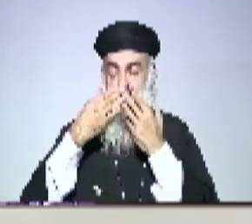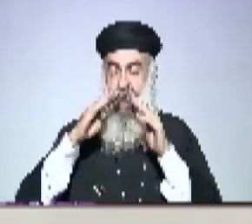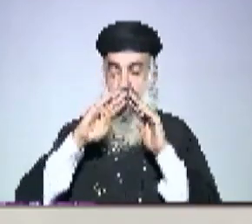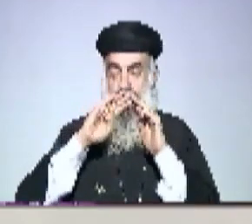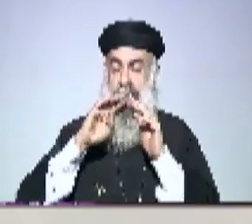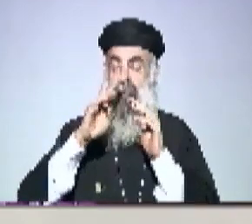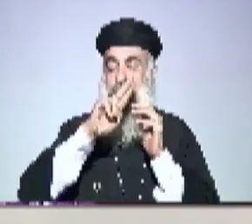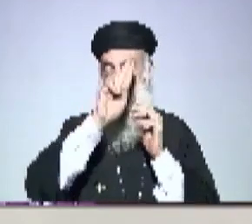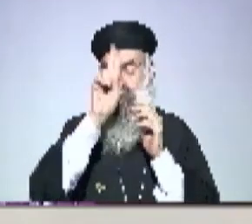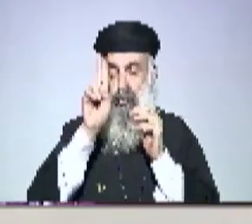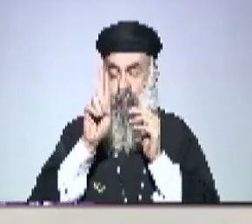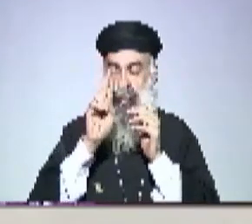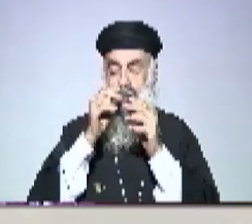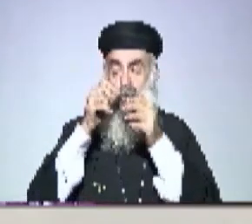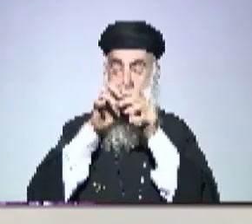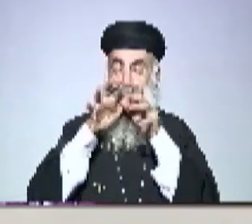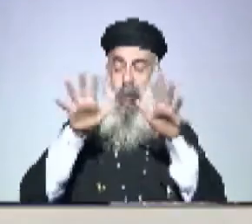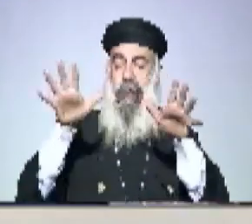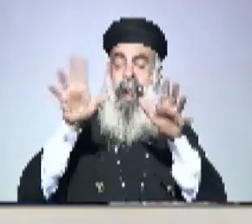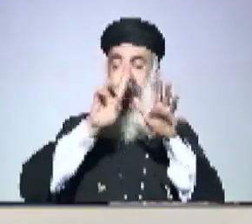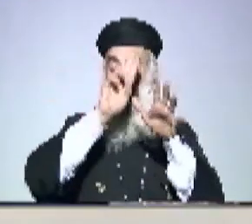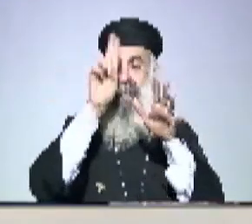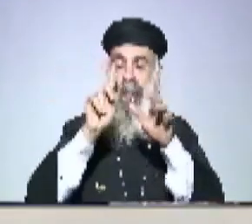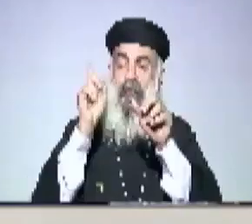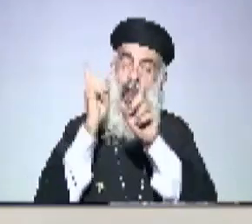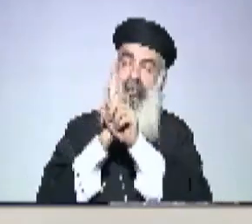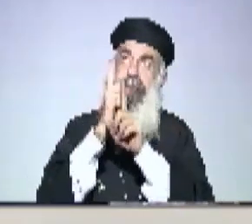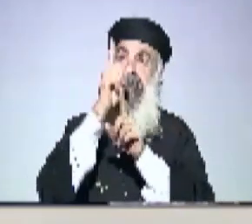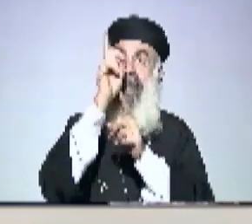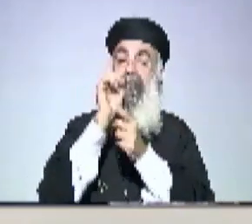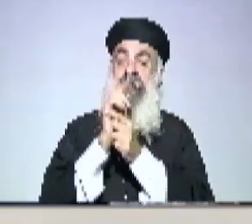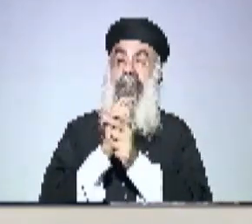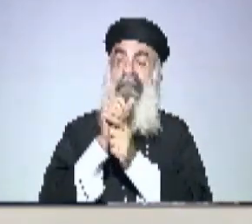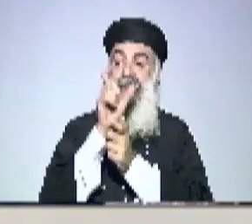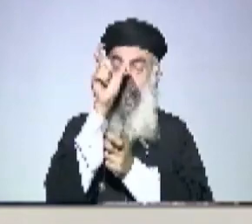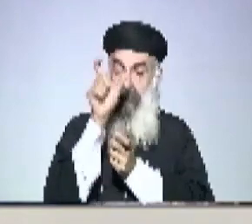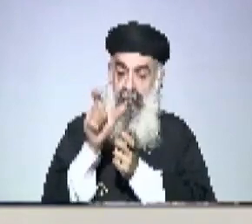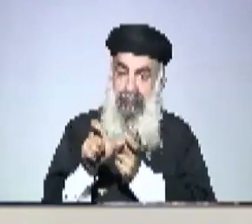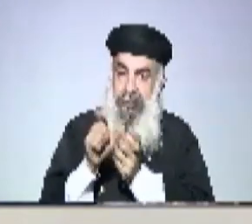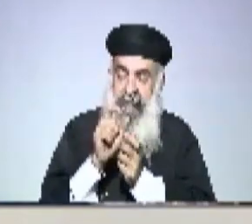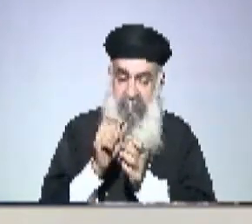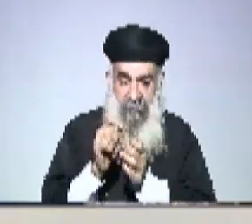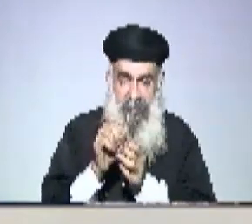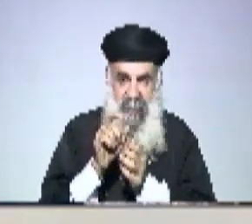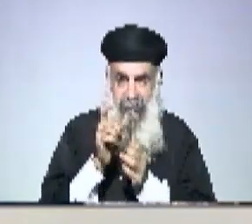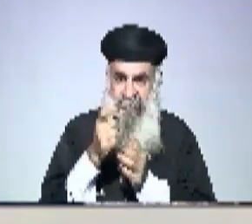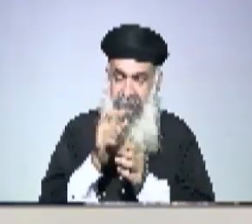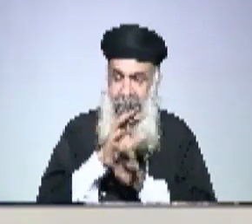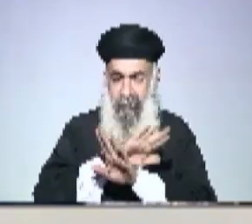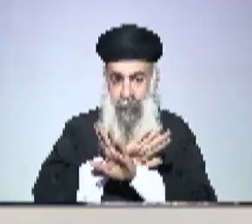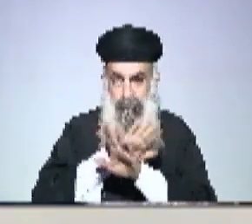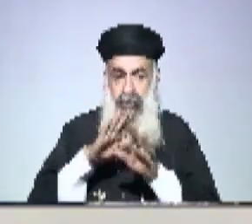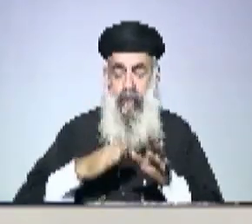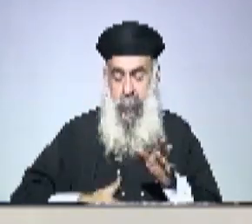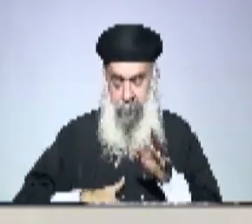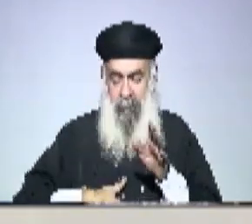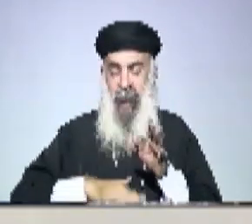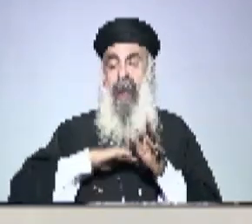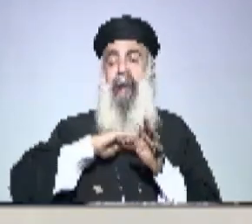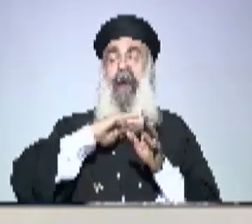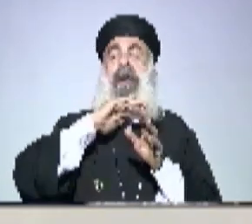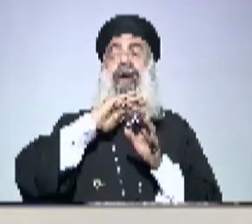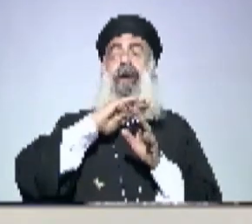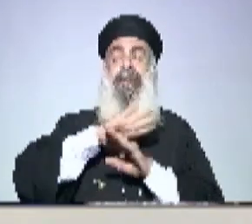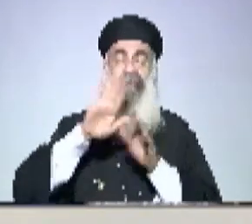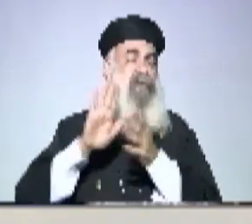طلباتكم لدى الله الانسان اللي هو ساتسفايد يعني شبعان مش